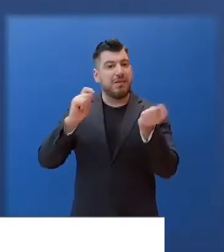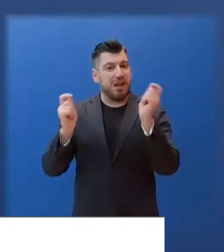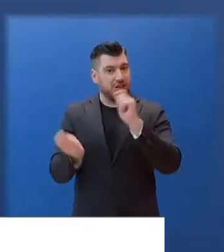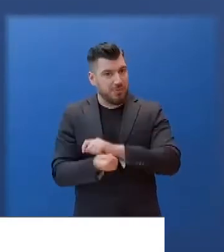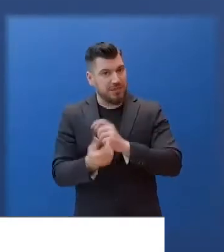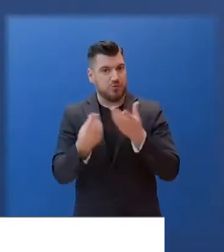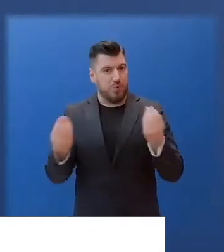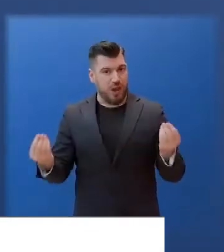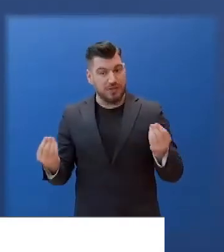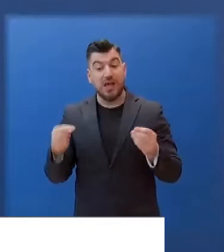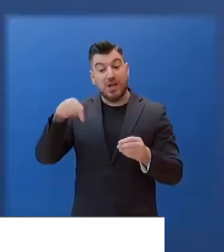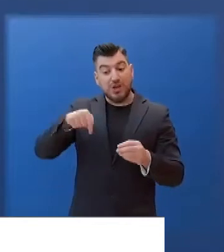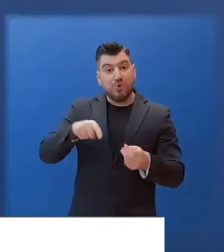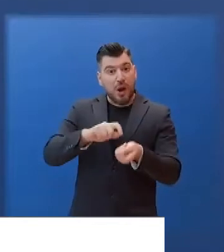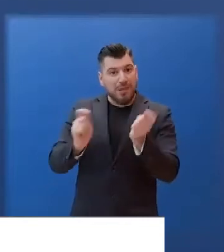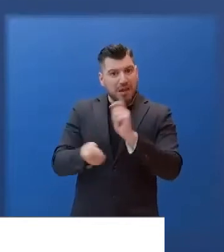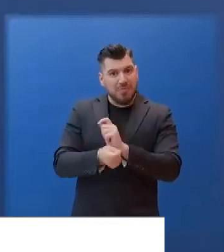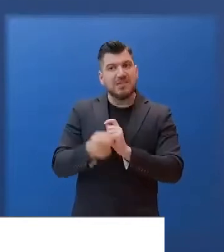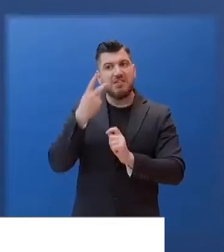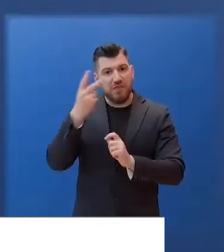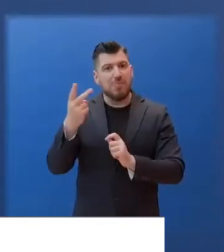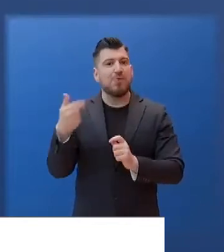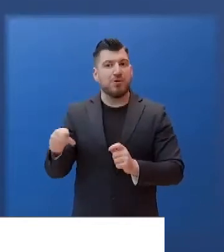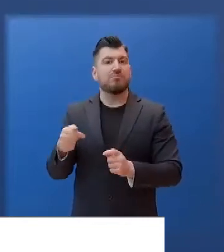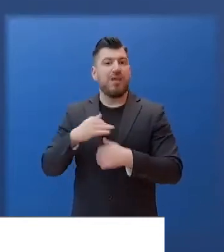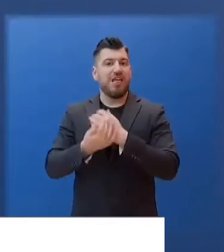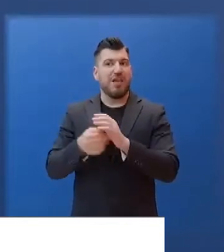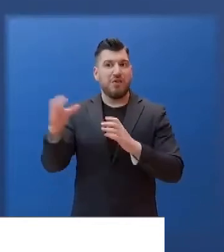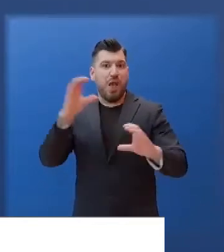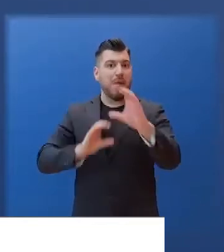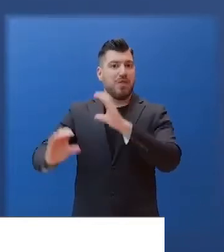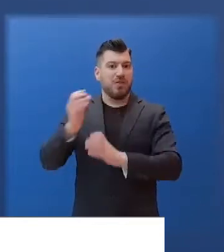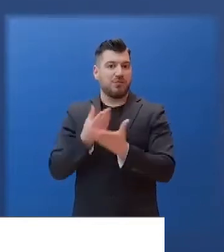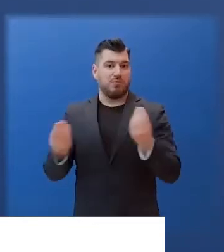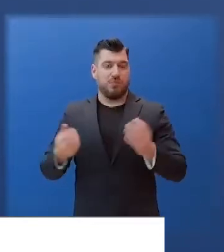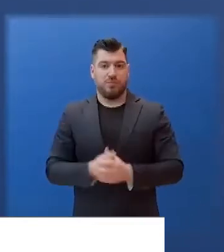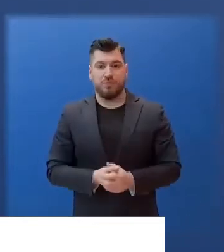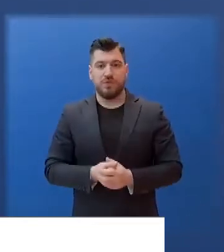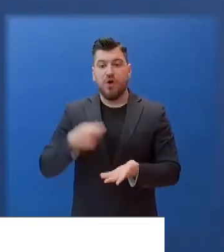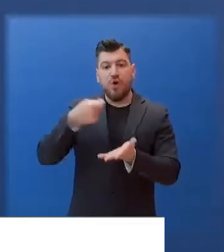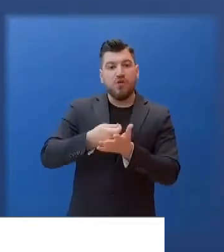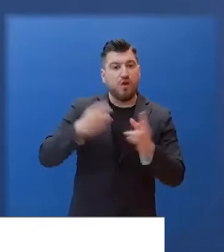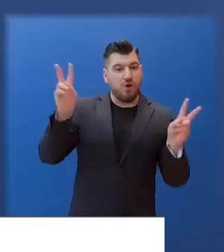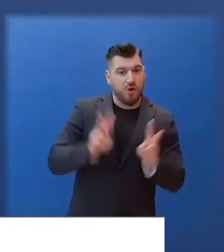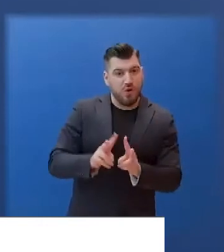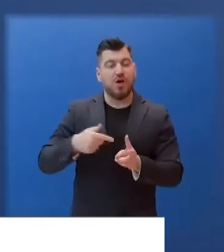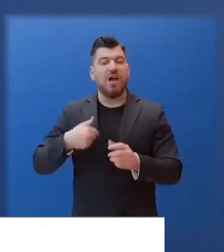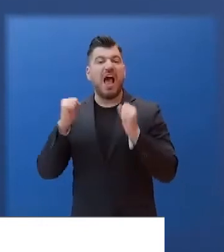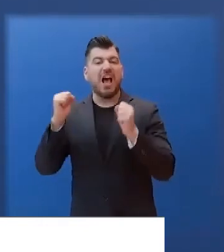αυτές που προωθούνται τώρα, προκαλώντας έντονο επενδυτικό ενδιαφέρον. Οι μειώσεις φόρων και ασφαλιστικών